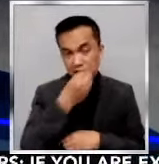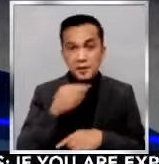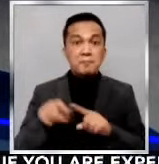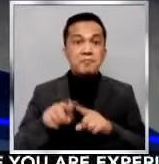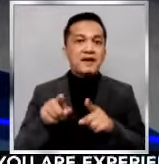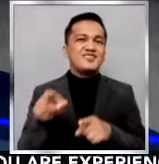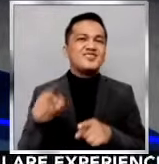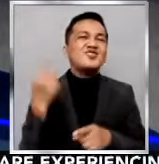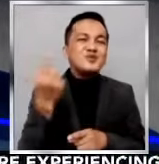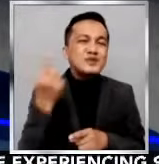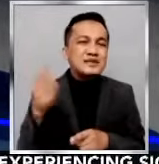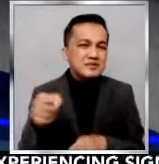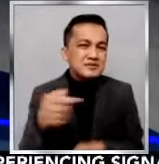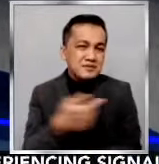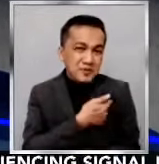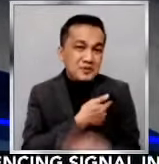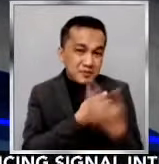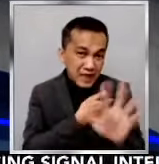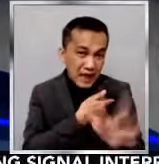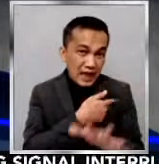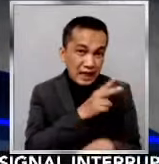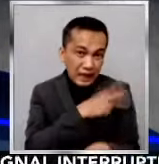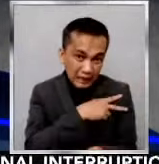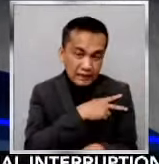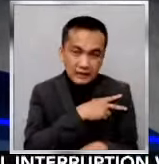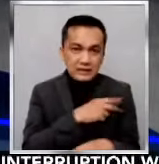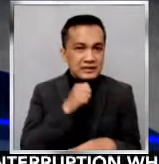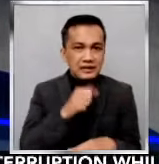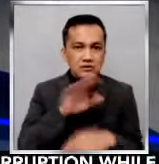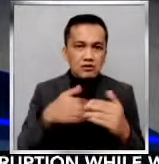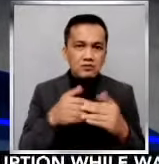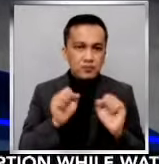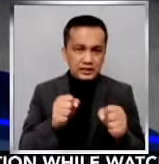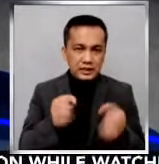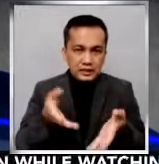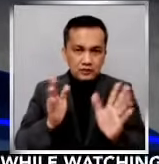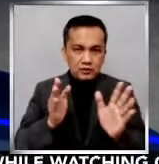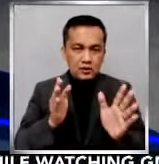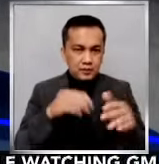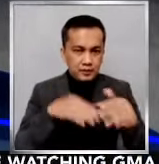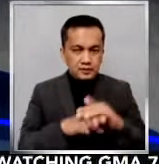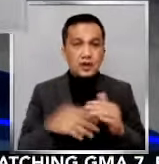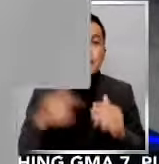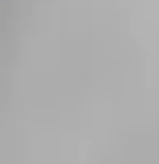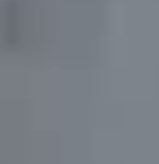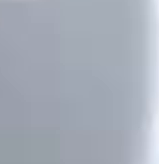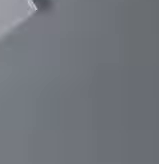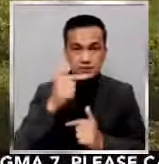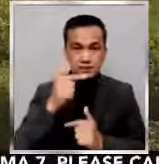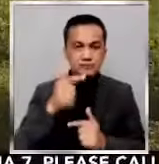o lahat ay pwedeng papasukin. May limit po. Narito ang pagtutok ni Ian Cruz.